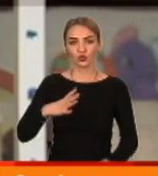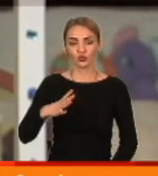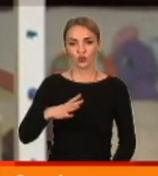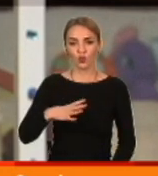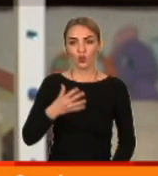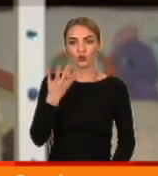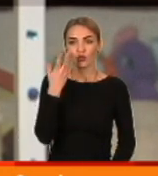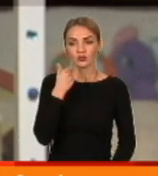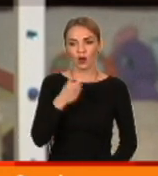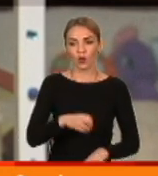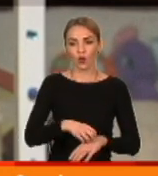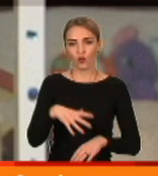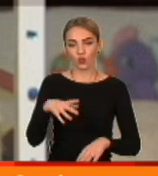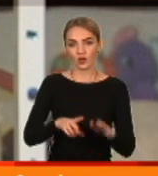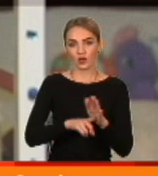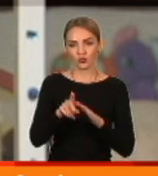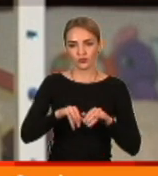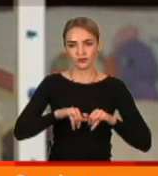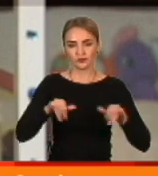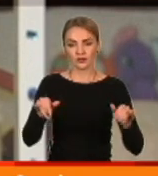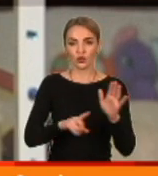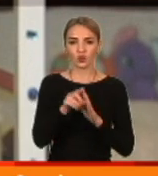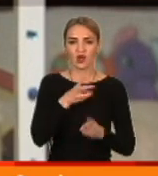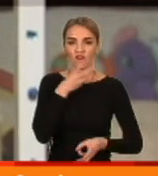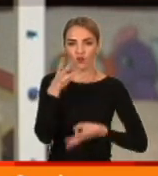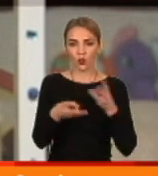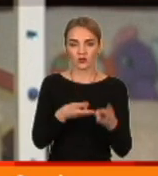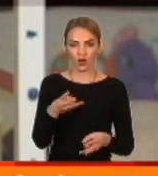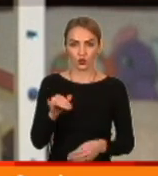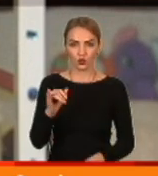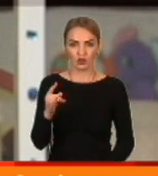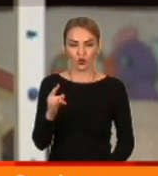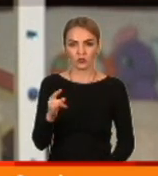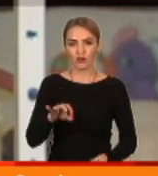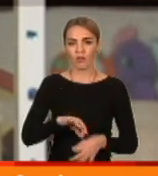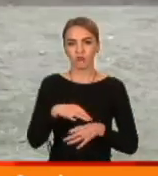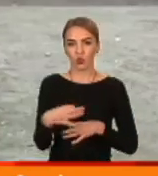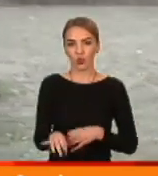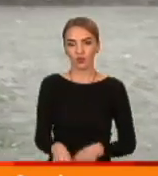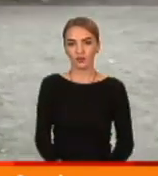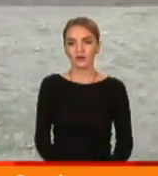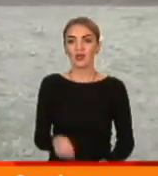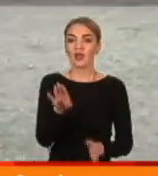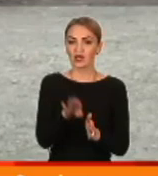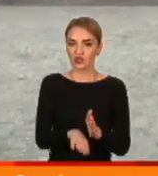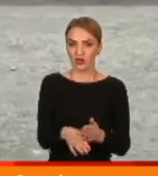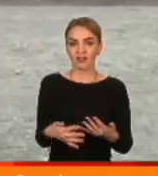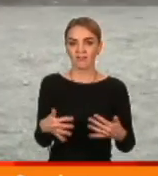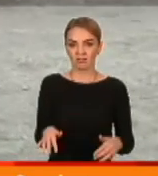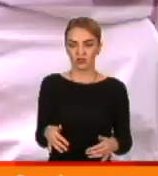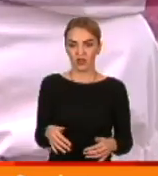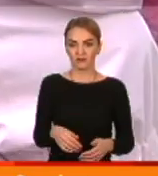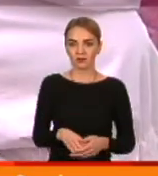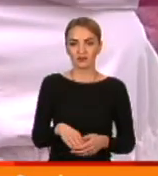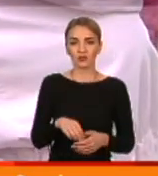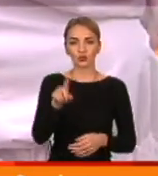начнет прогрессировать. Когда начнется рвота у ребенка. Боль. Та гірше є вже.